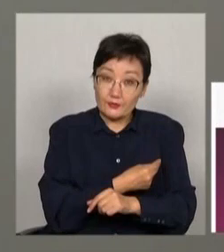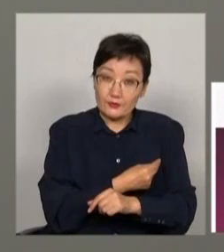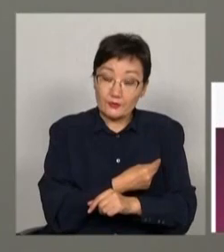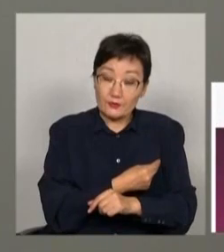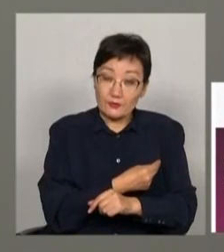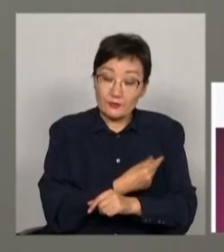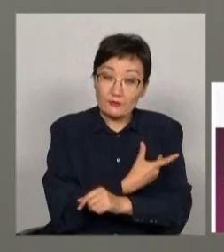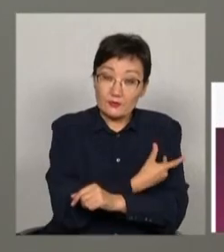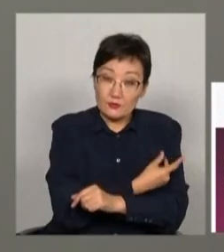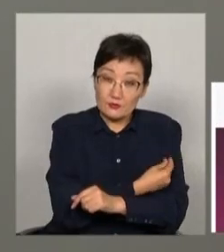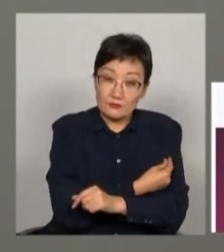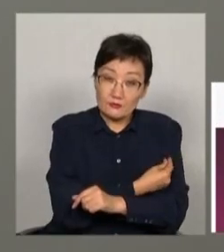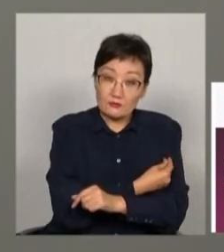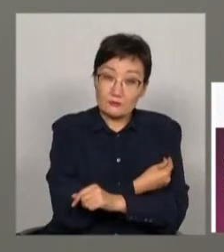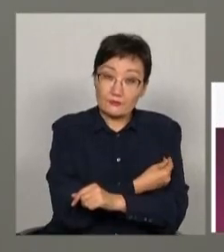вакцина алуға